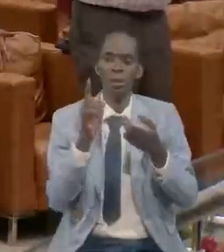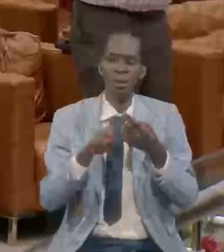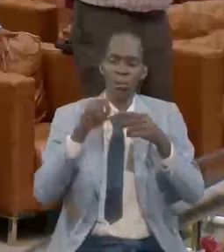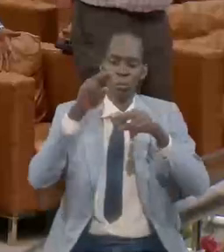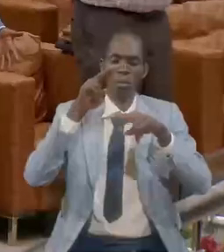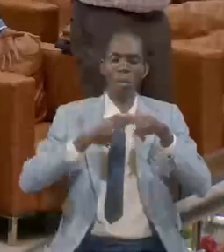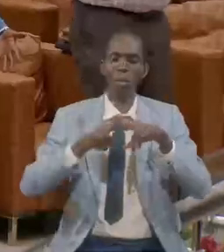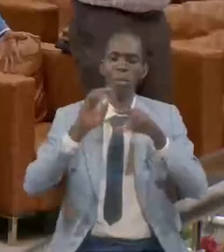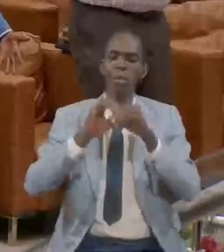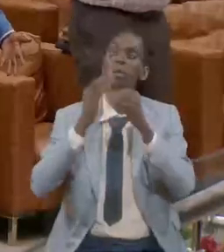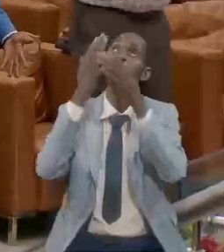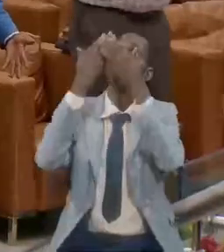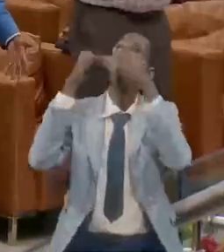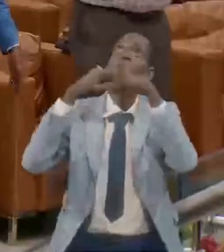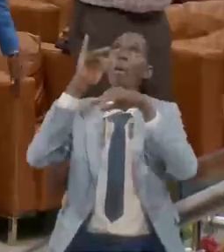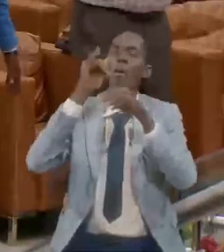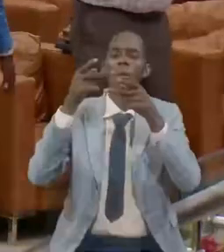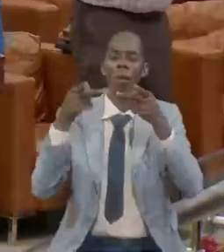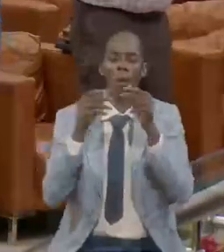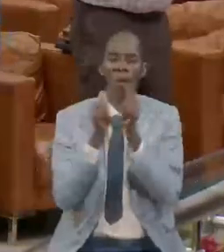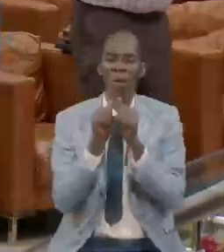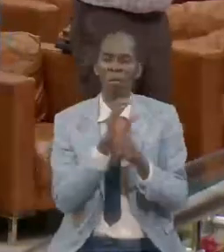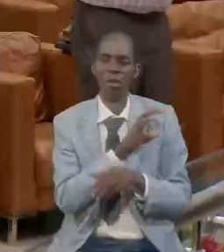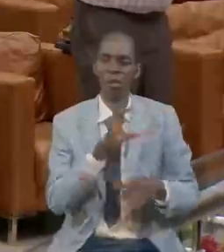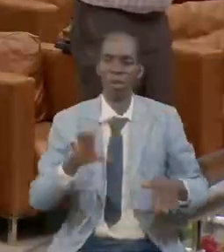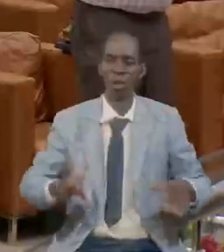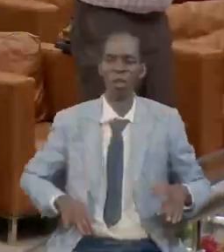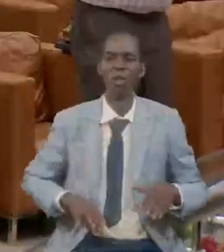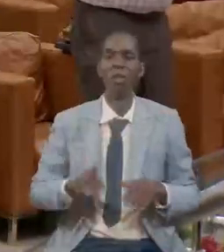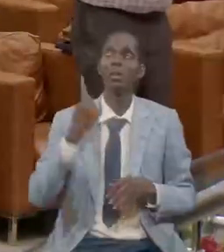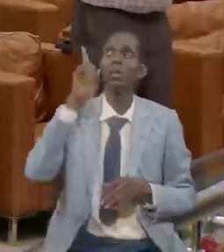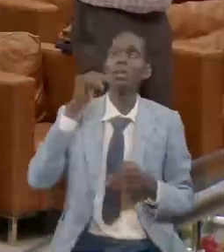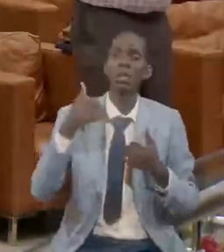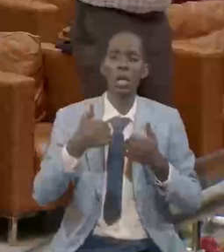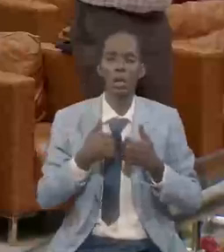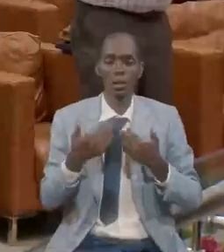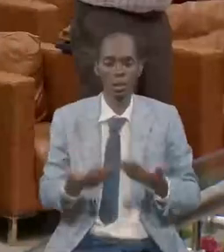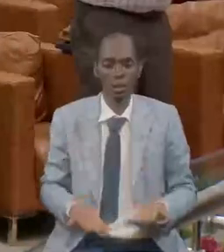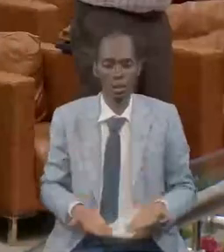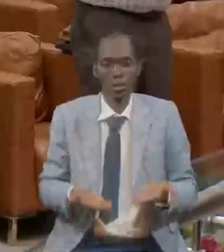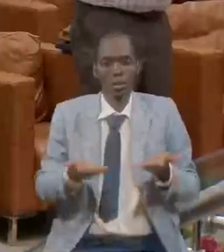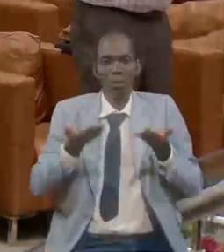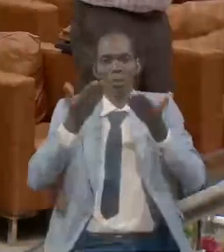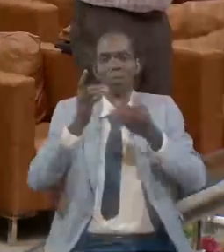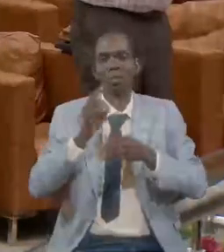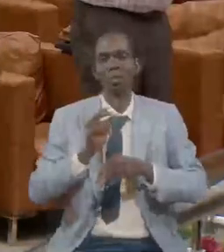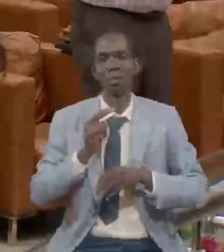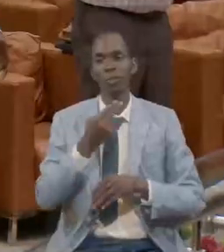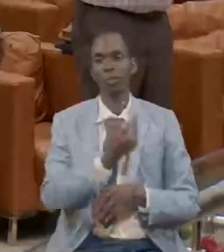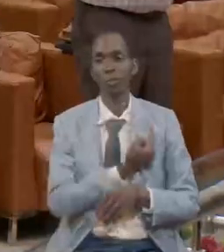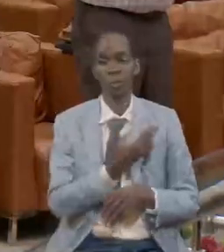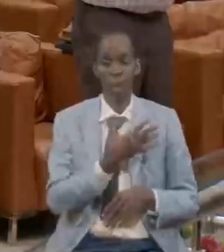élevés pour être assis dans les lieux célestes avec Christ. Il nous a élevés